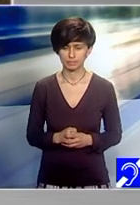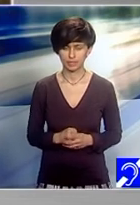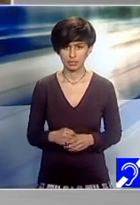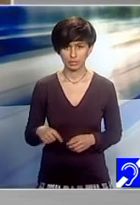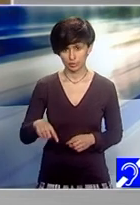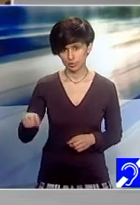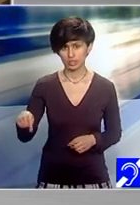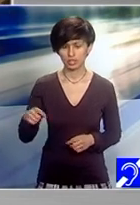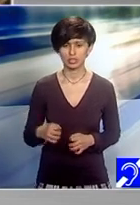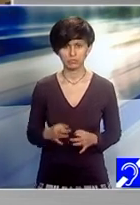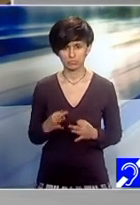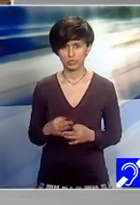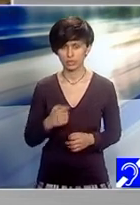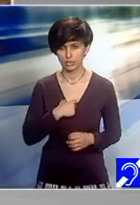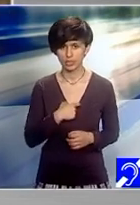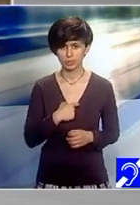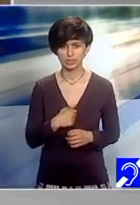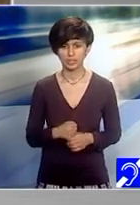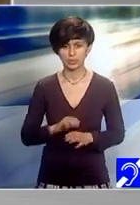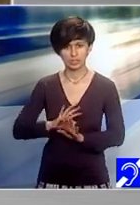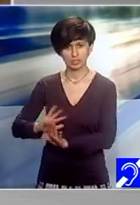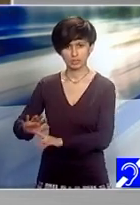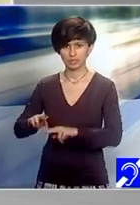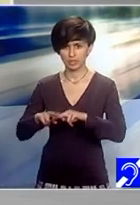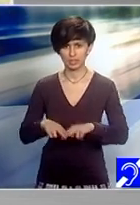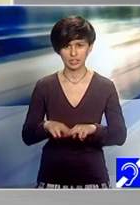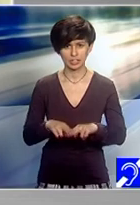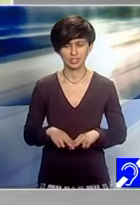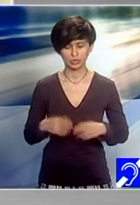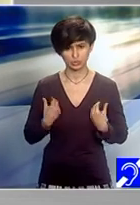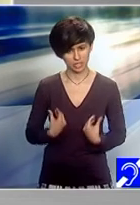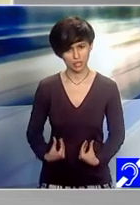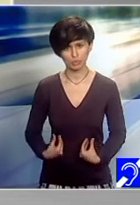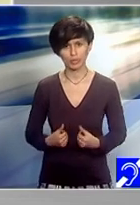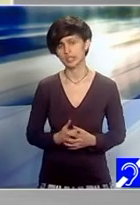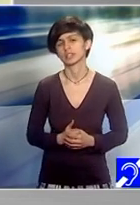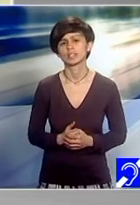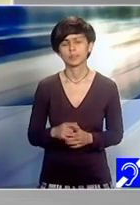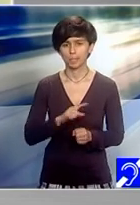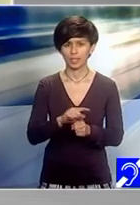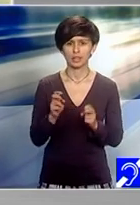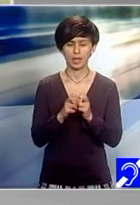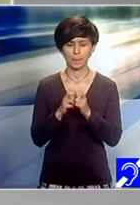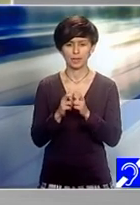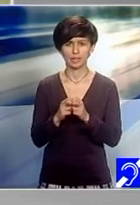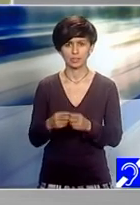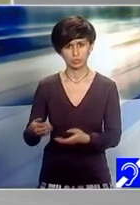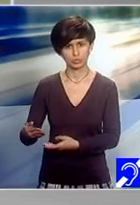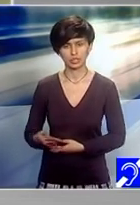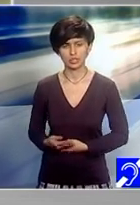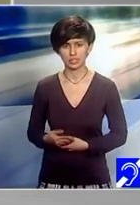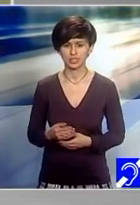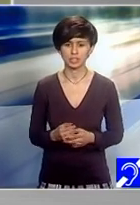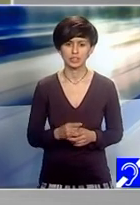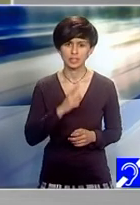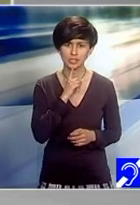permite să scăpăm un pic de necesarul de resurse umane. Aici, pur și simplu, mașina, aparatul ne dă titlul pozitiv de